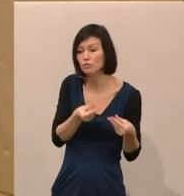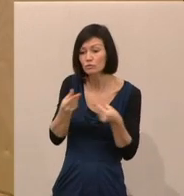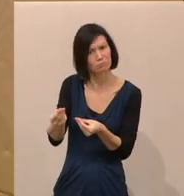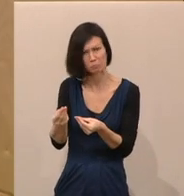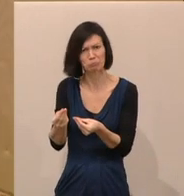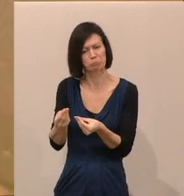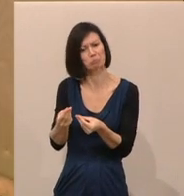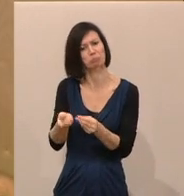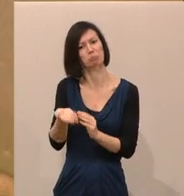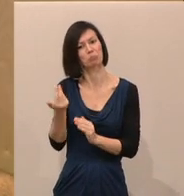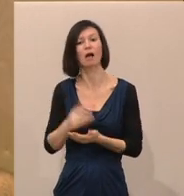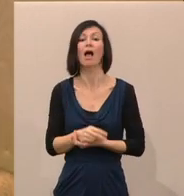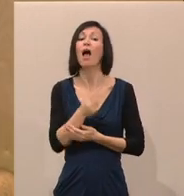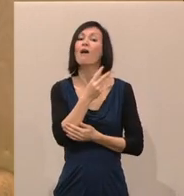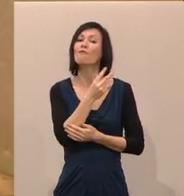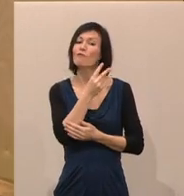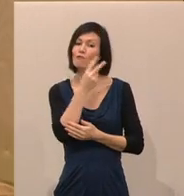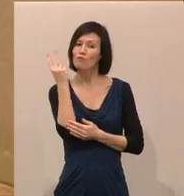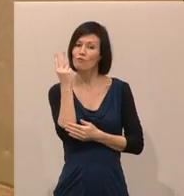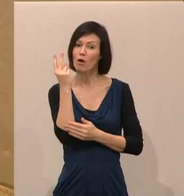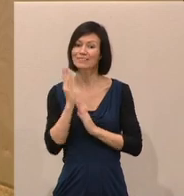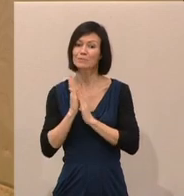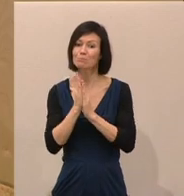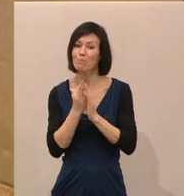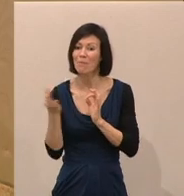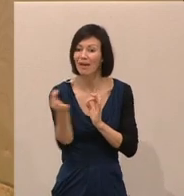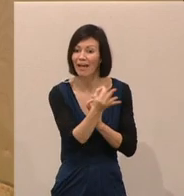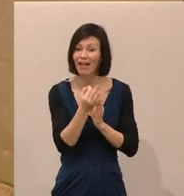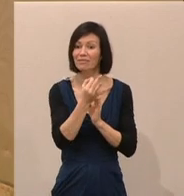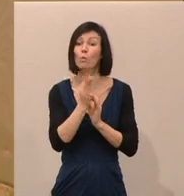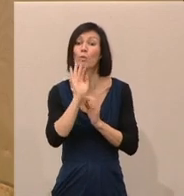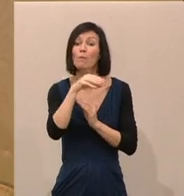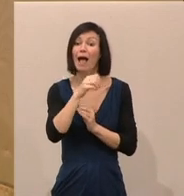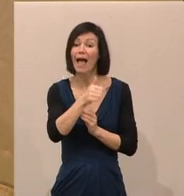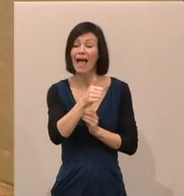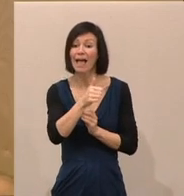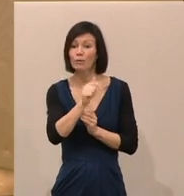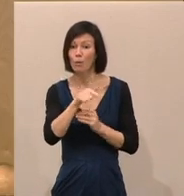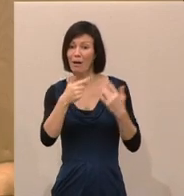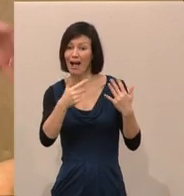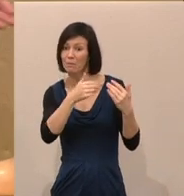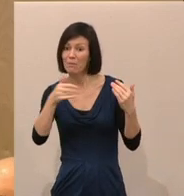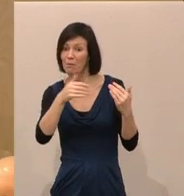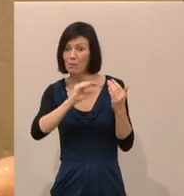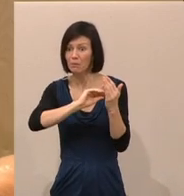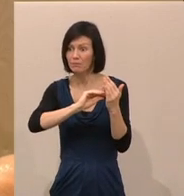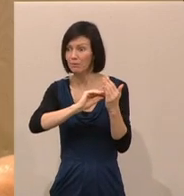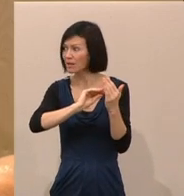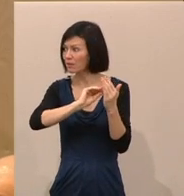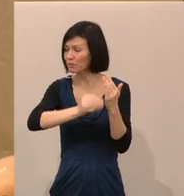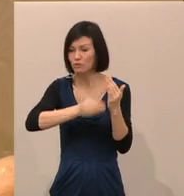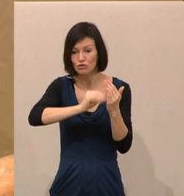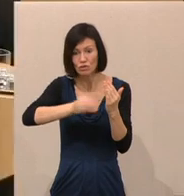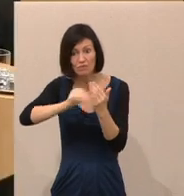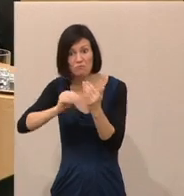Volksbegehren mit 1,6 Millionen Unterschriften insgesamt sind Ihnen egal, geschätzte Damen und Herren. Und Herr Kurz, ich bin froh, dass Sie heute